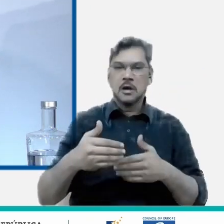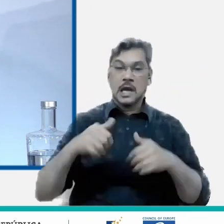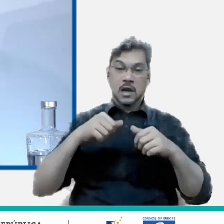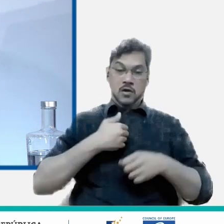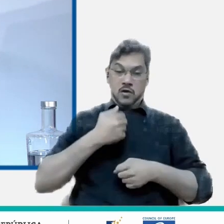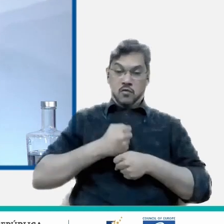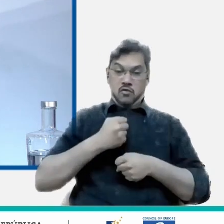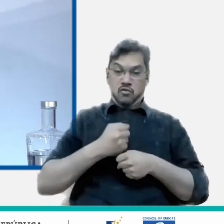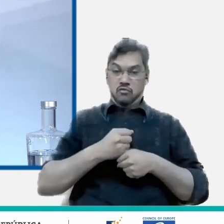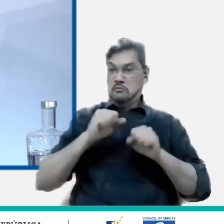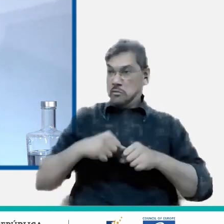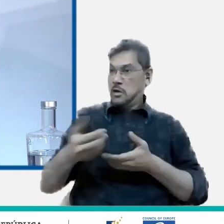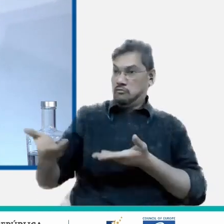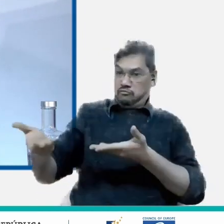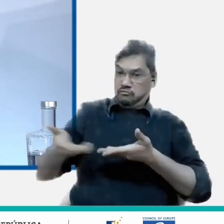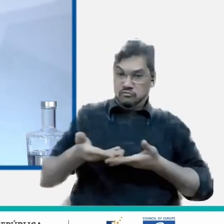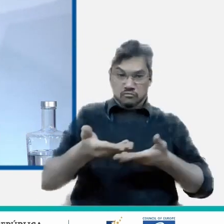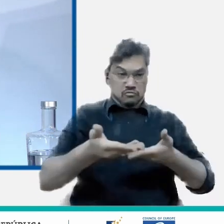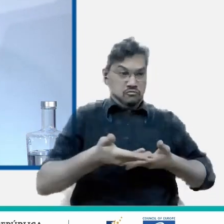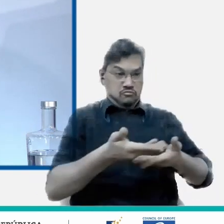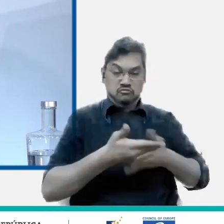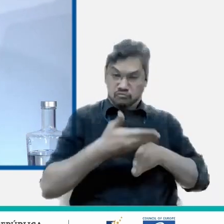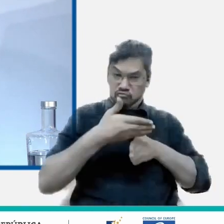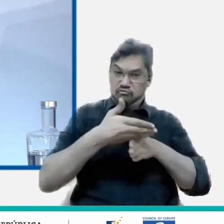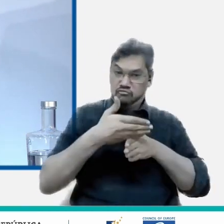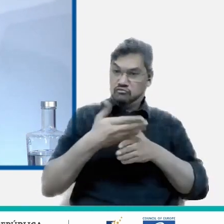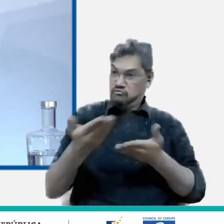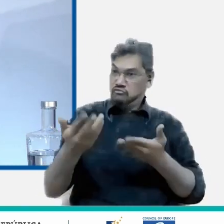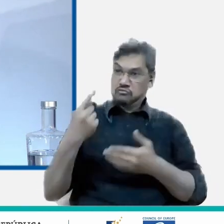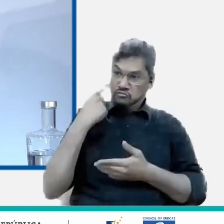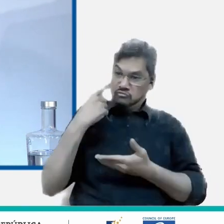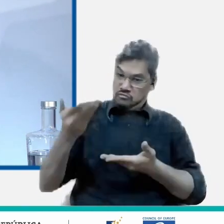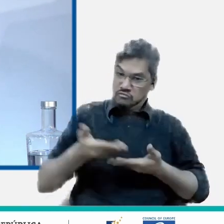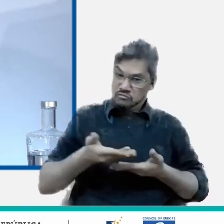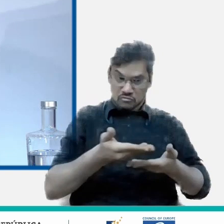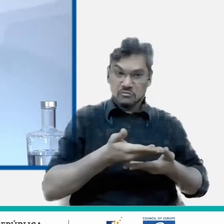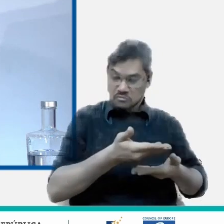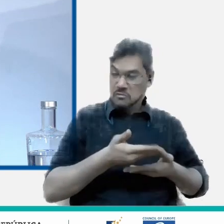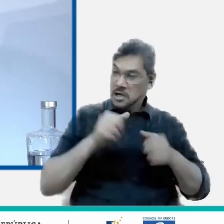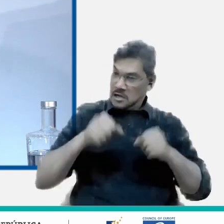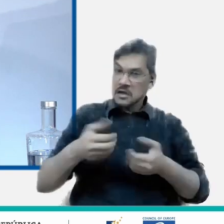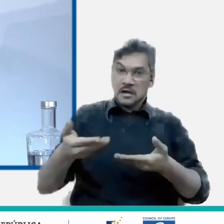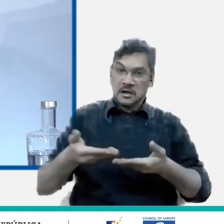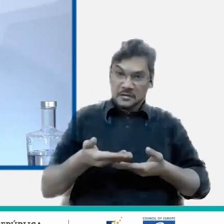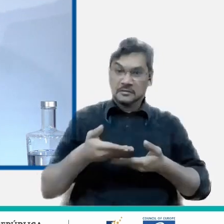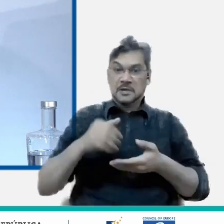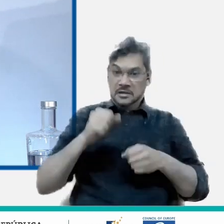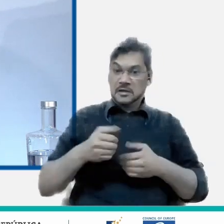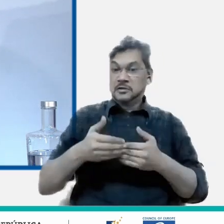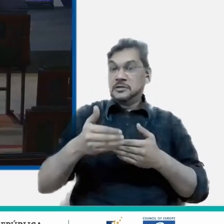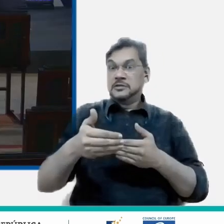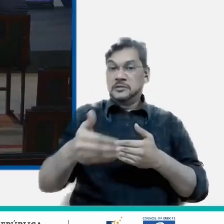экономику. Особенно учитывая пандемию COVID-19 еще никто не отменял. Спасибо.